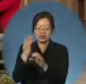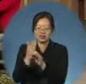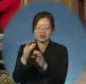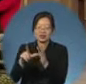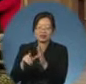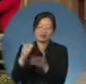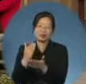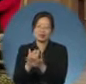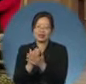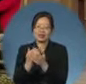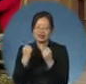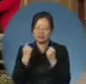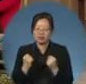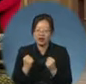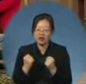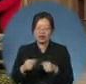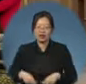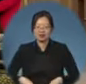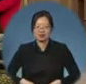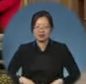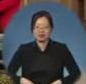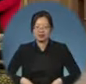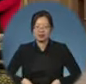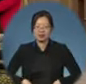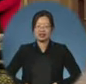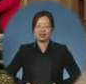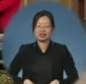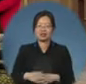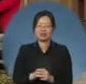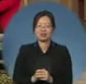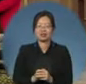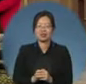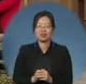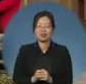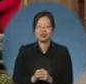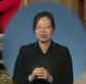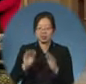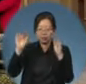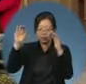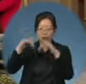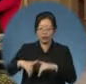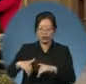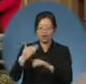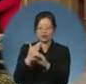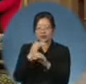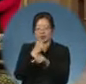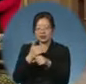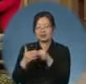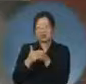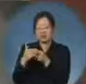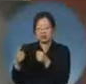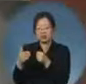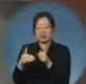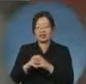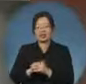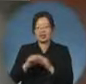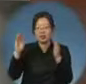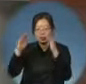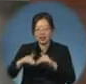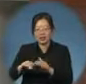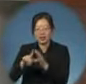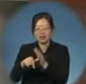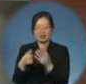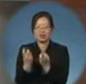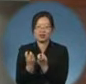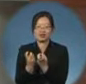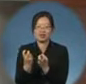버텨야 되는 조성 장도 아니고 하시는 몰랐기 잖아요 저희 얘기를 하면 게임 올라 끼를